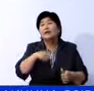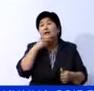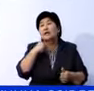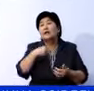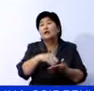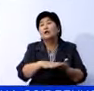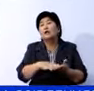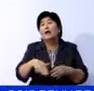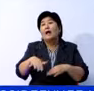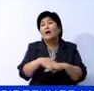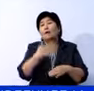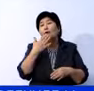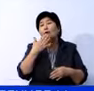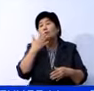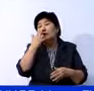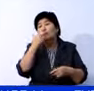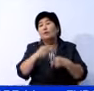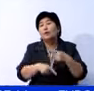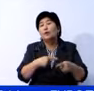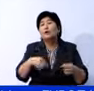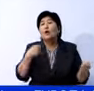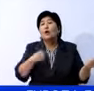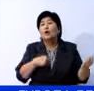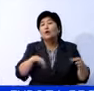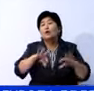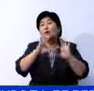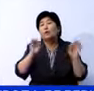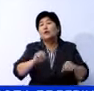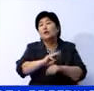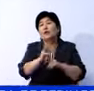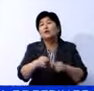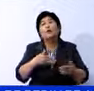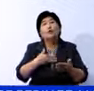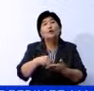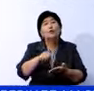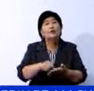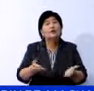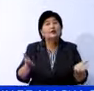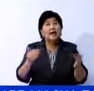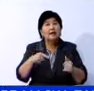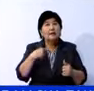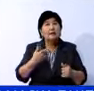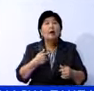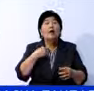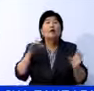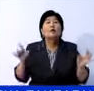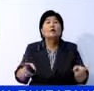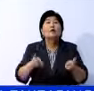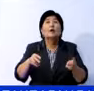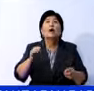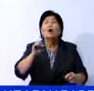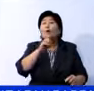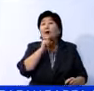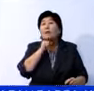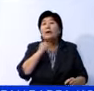ұстап, халқымыздың ұлттық мұрасы күйшілік өнерін дәріптеуге үлес қосыңыздар дегім келеді. Даламның үні, бабамның тілі